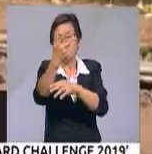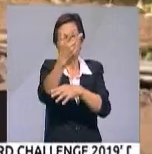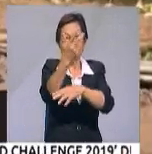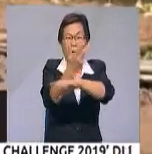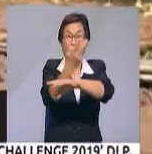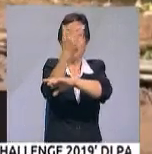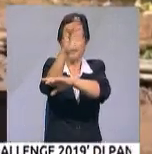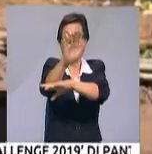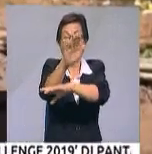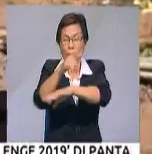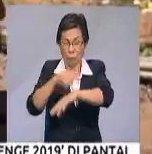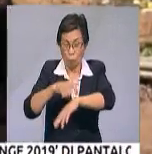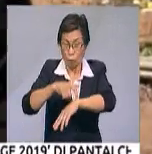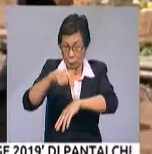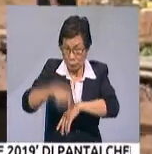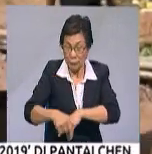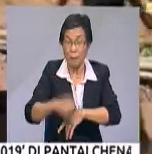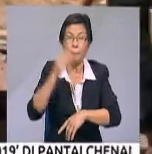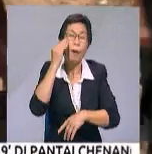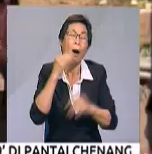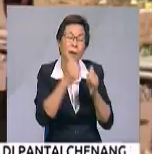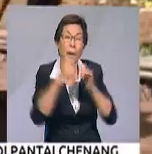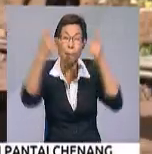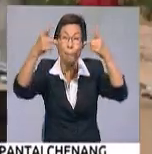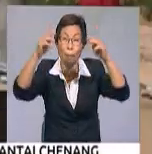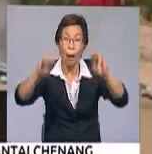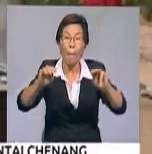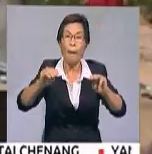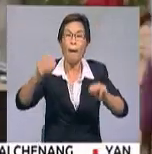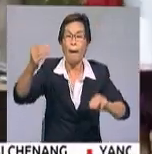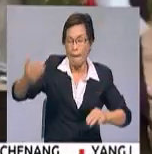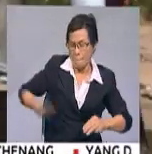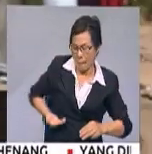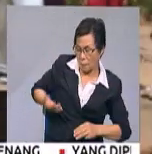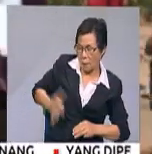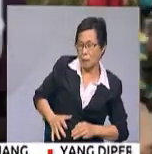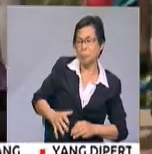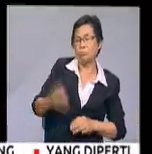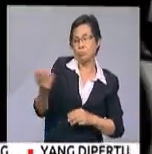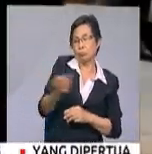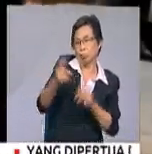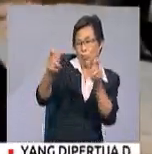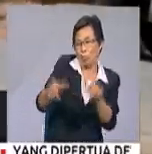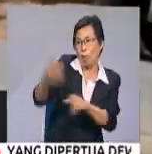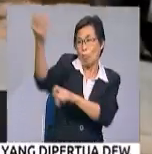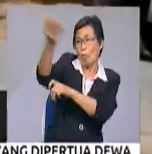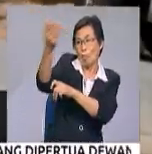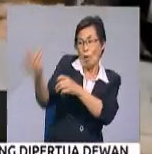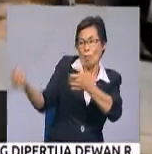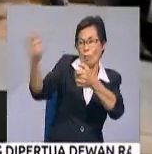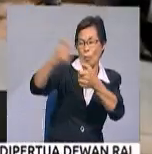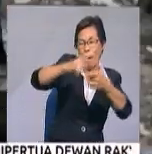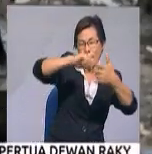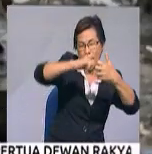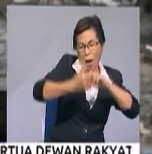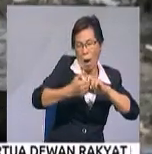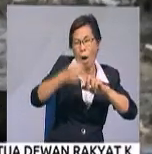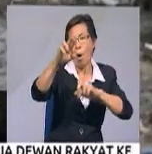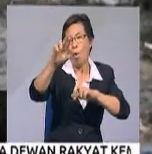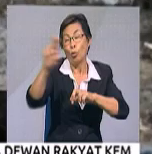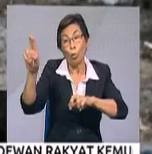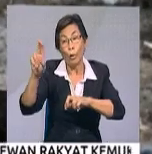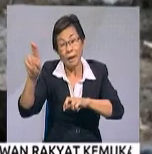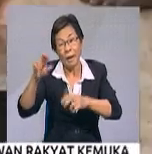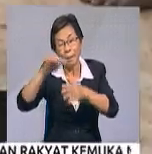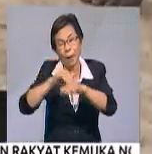waktu tempatan, Tun Dr. Mahathir bersama Perdana Menteri Bangladesh dijadual menyampaikan ucapan mengenai krisis Rohingya